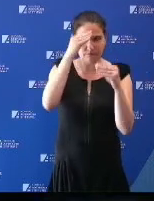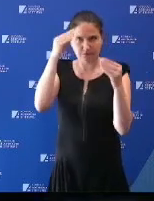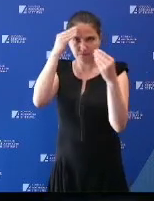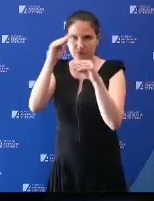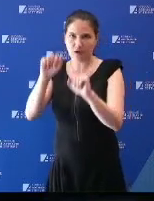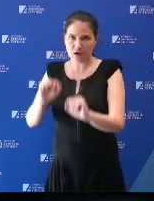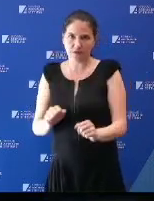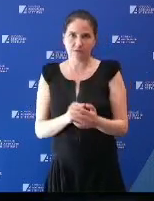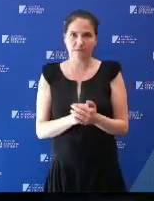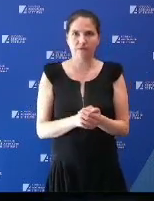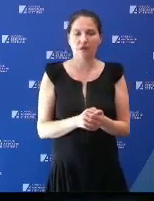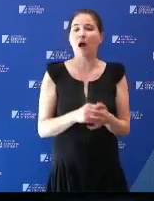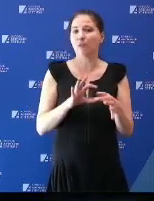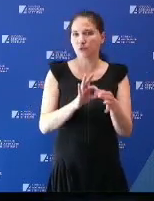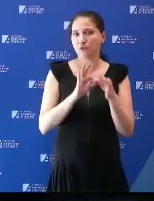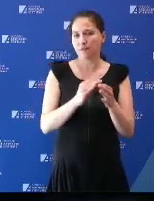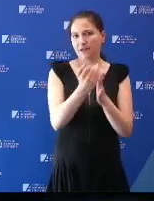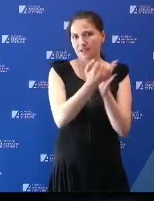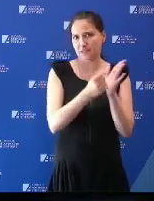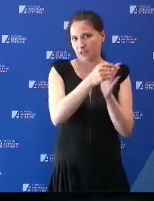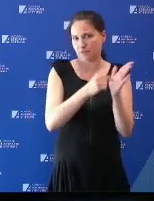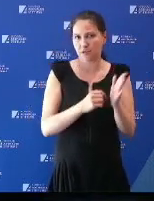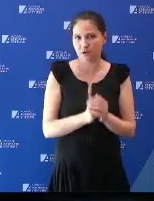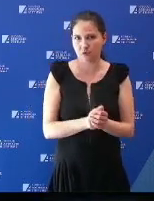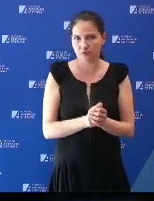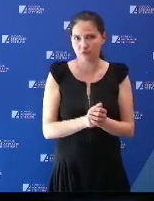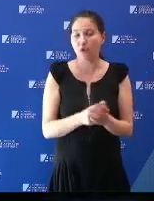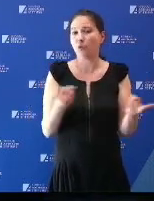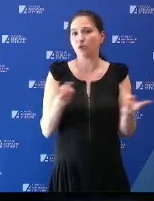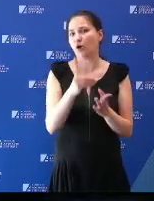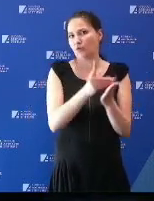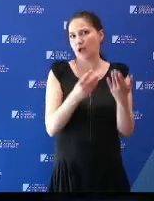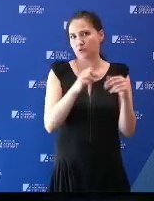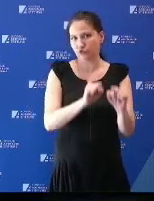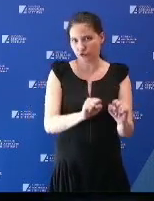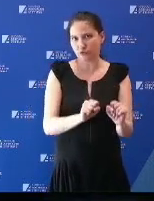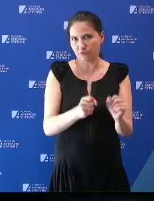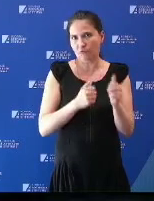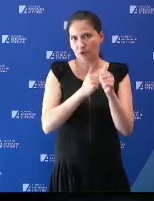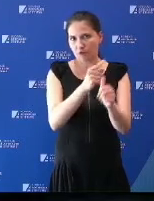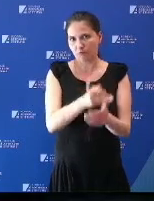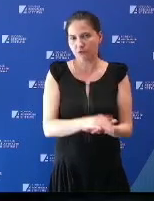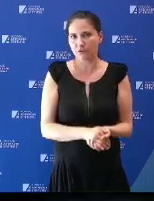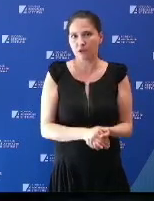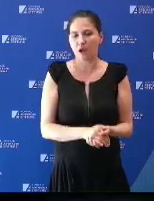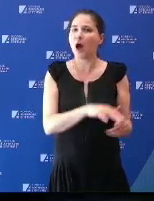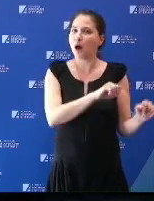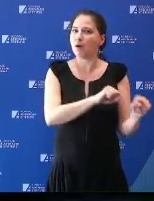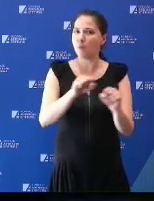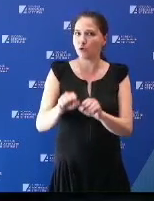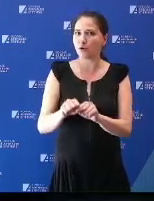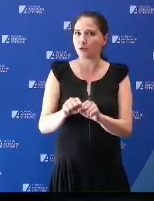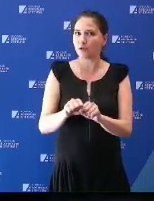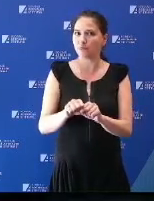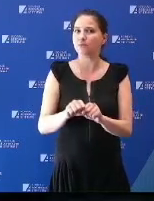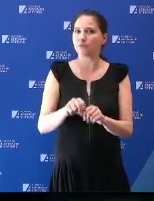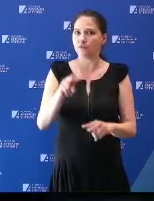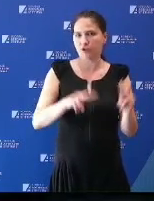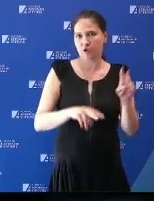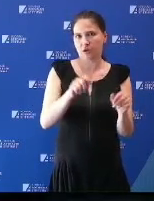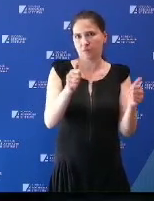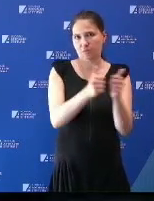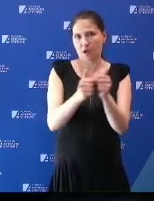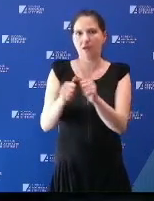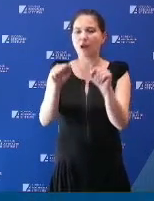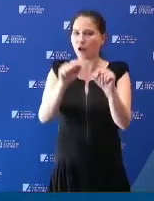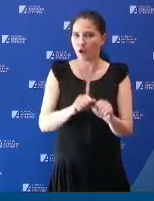der gesetzlichen Bedingungen und auch des Datenschutzes und so weiter, aber möglich gemacht wird, sodass es einfacher wird. Vielen